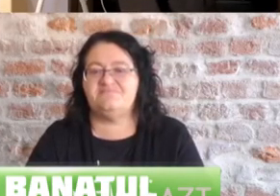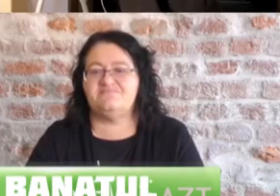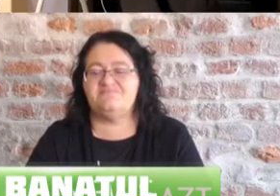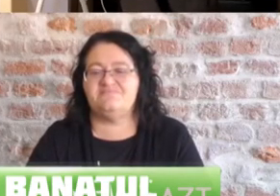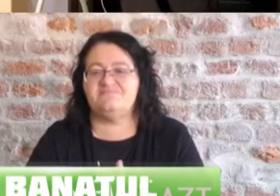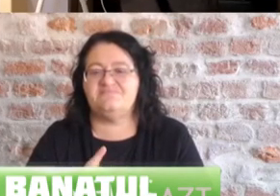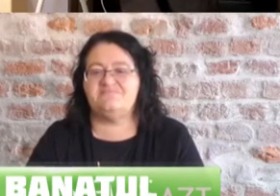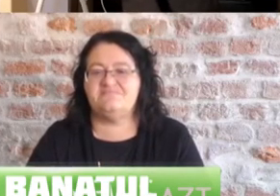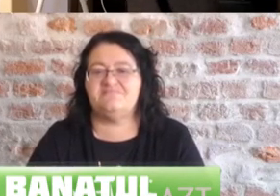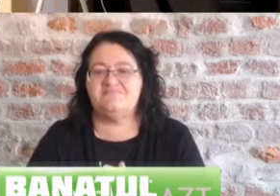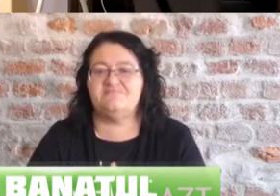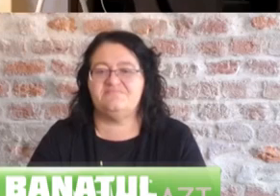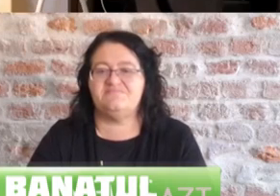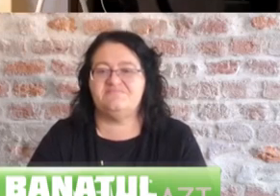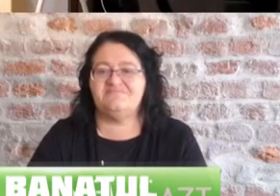și